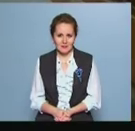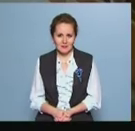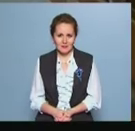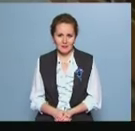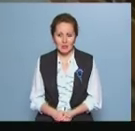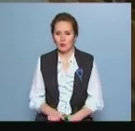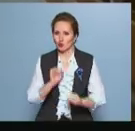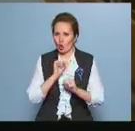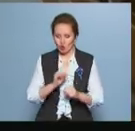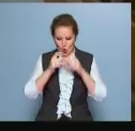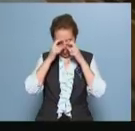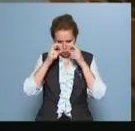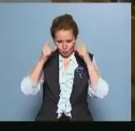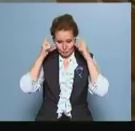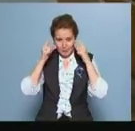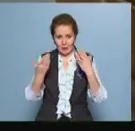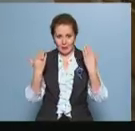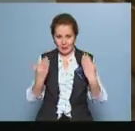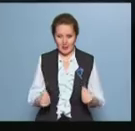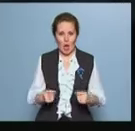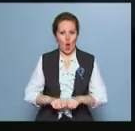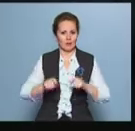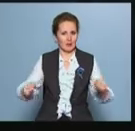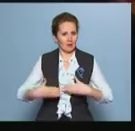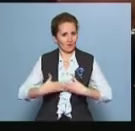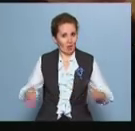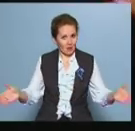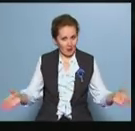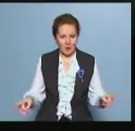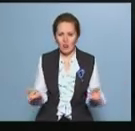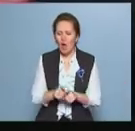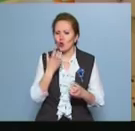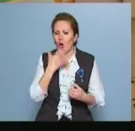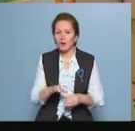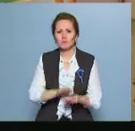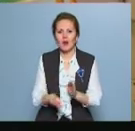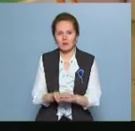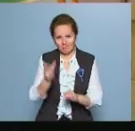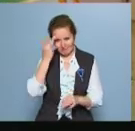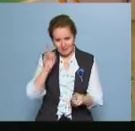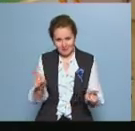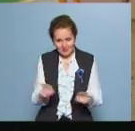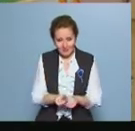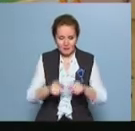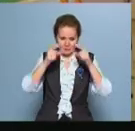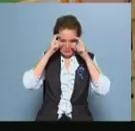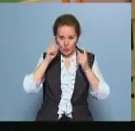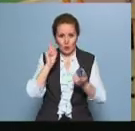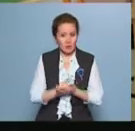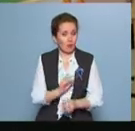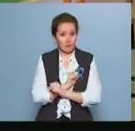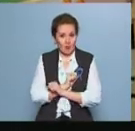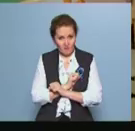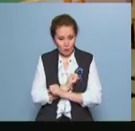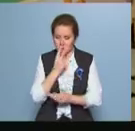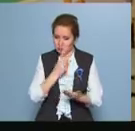Защитные очки на дне открытых дверей автозавода, как горячие пирожки зимой. Без них в цех сварки не пройти. Несмотря на выходной, завод работает в штатном